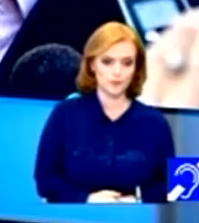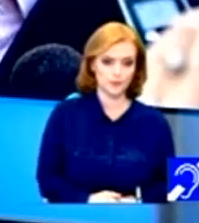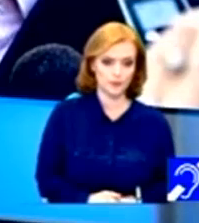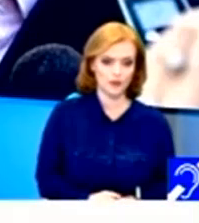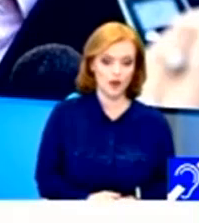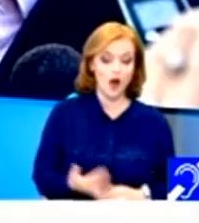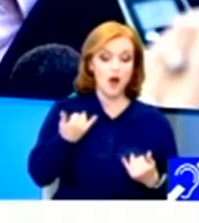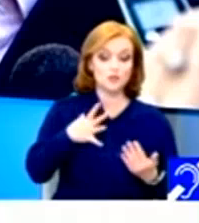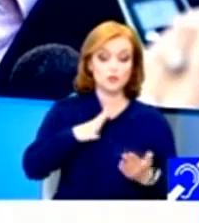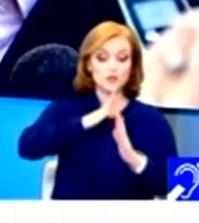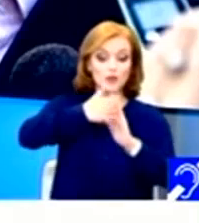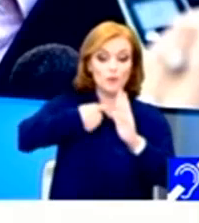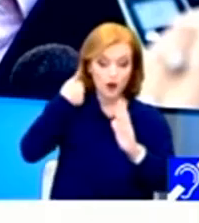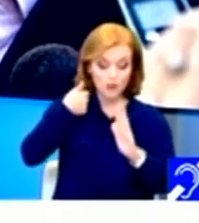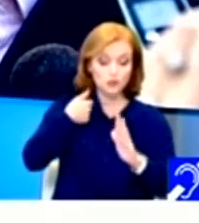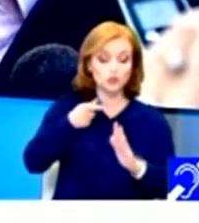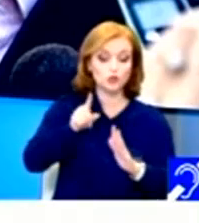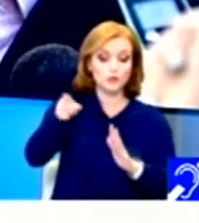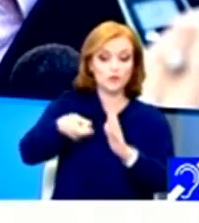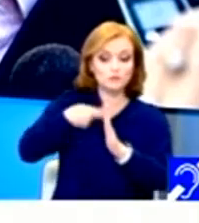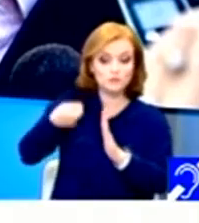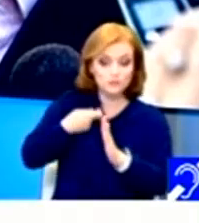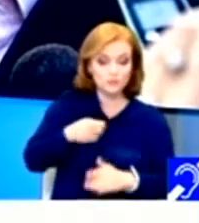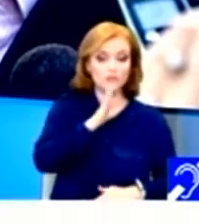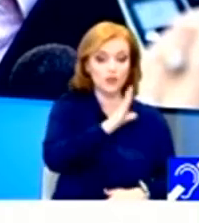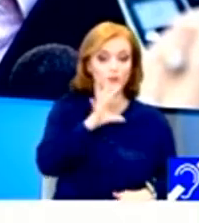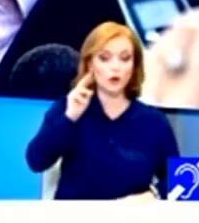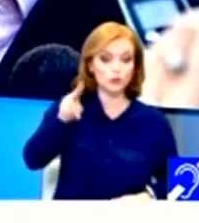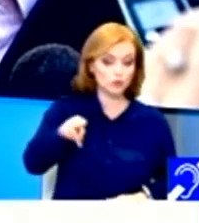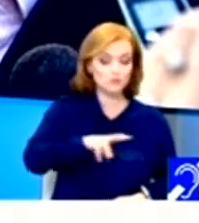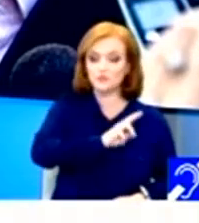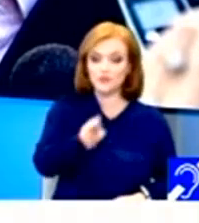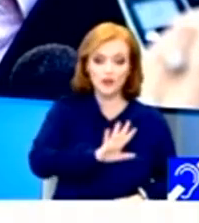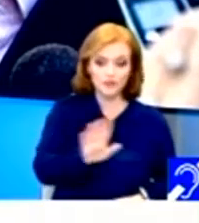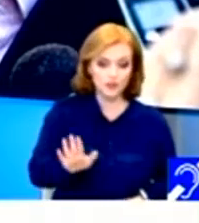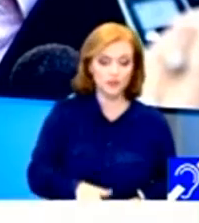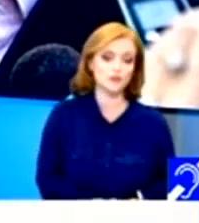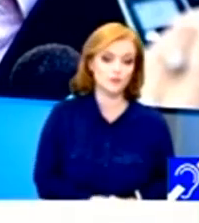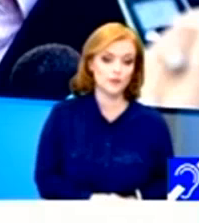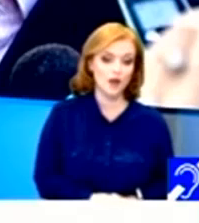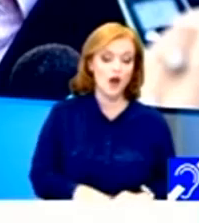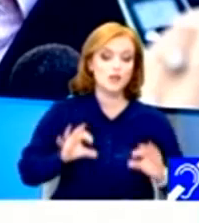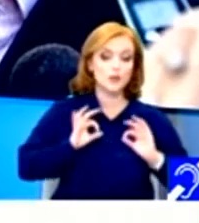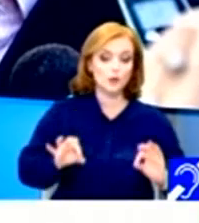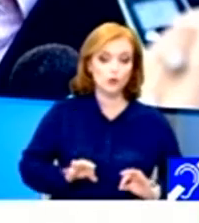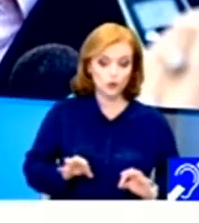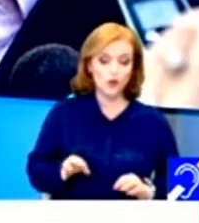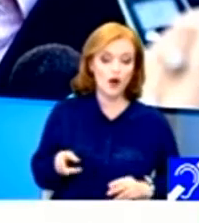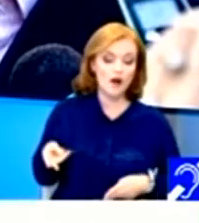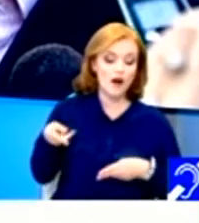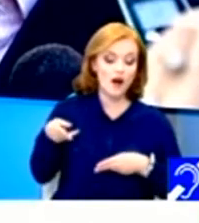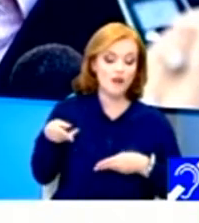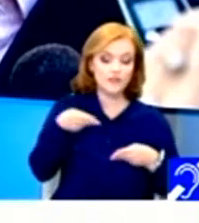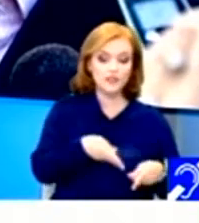Citat astăzi pentru audiere într-un dosar penal privind spălare de bani, Vlad Plahotniuc nu s-a prezentat. În fața procurorilor anticorupție a venit